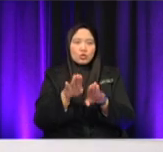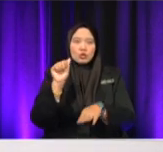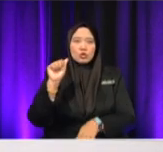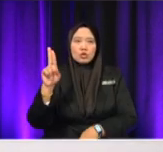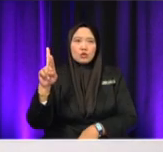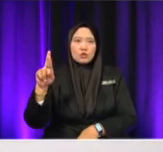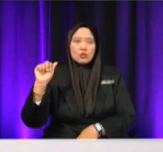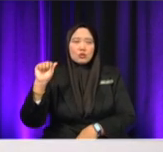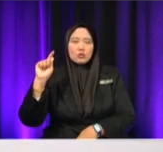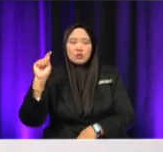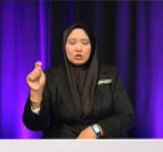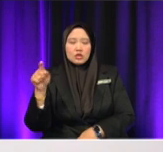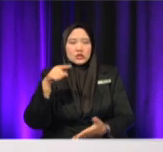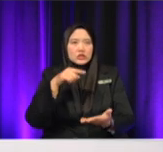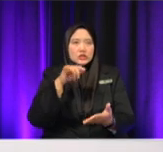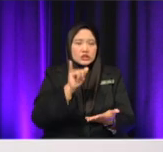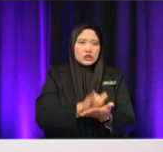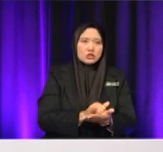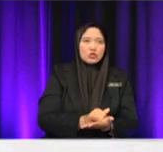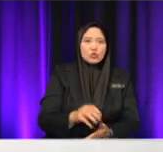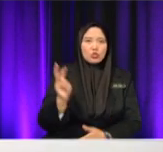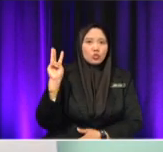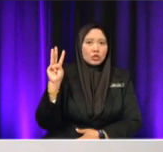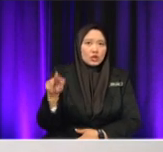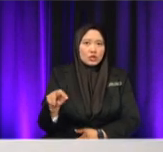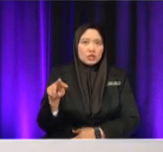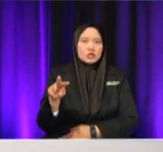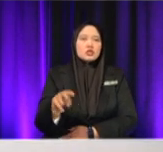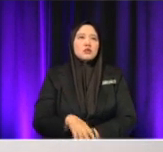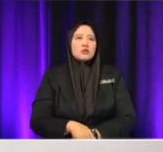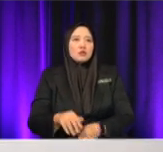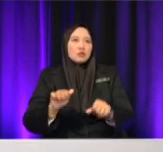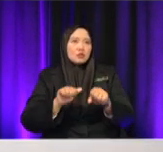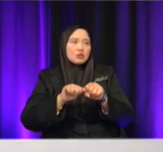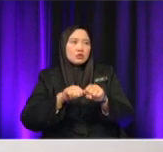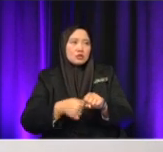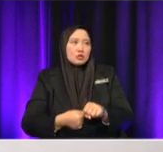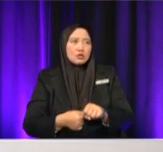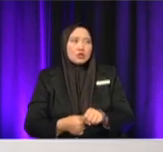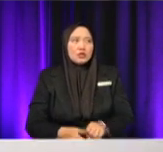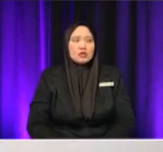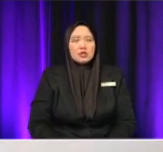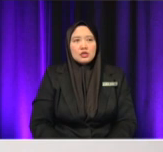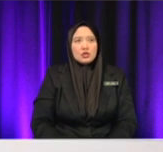ditetapkan oleh Allah agar Perkawinan Kita ini ya Allah